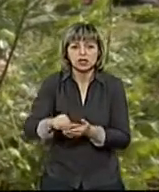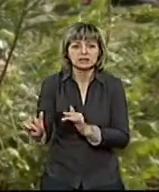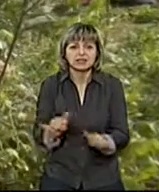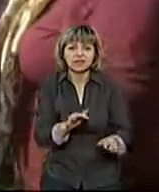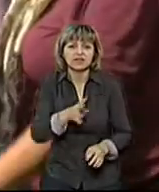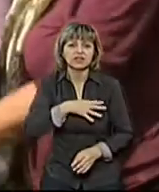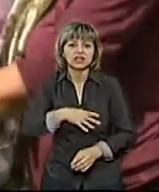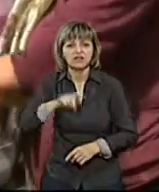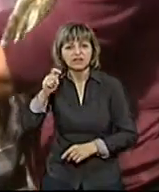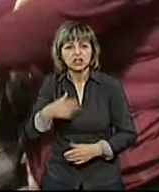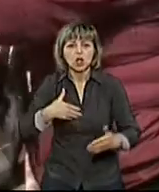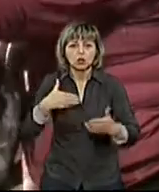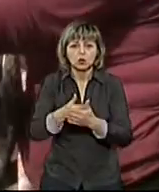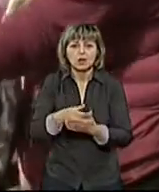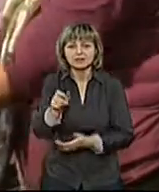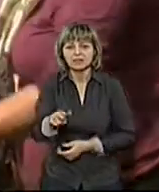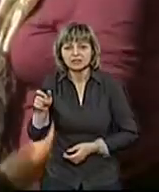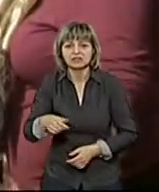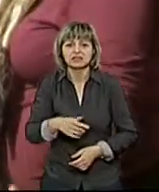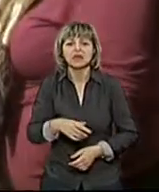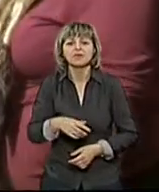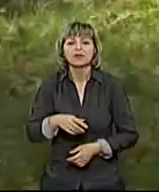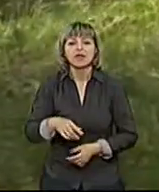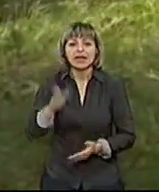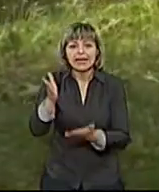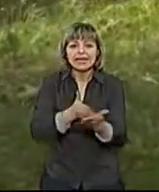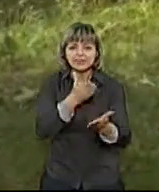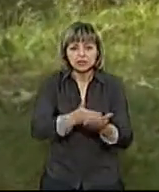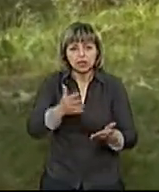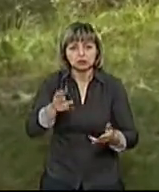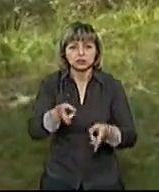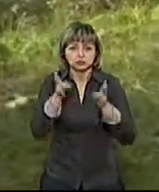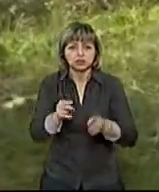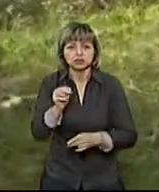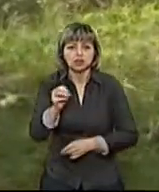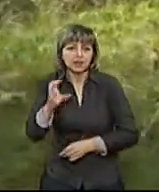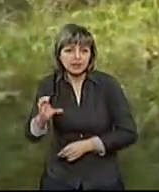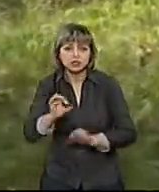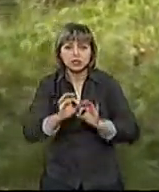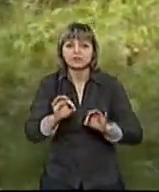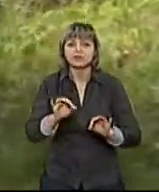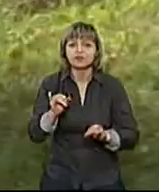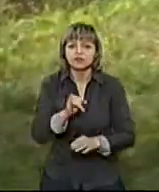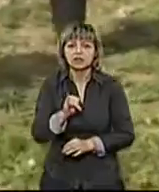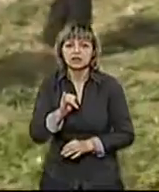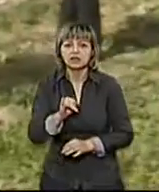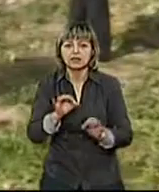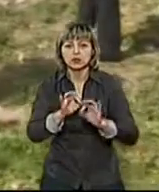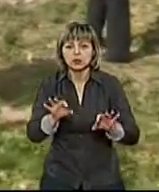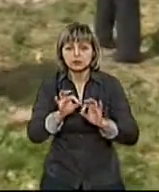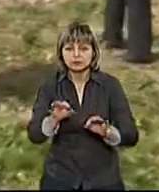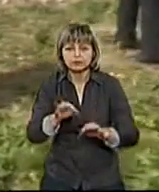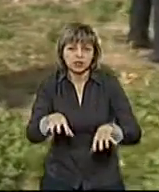війни, громадські активісти, волонтери, ліквідатори аварії на ЧАЕС, розповіла голова Луцької міської організації «Спілка в'язнів